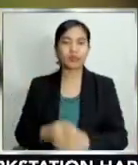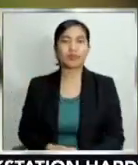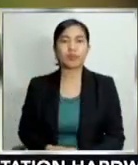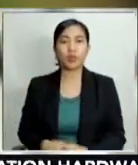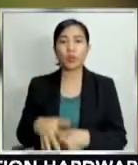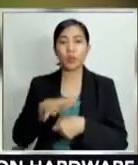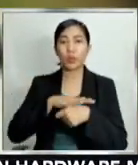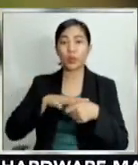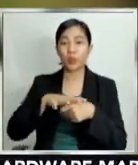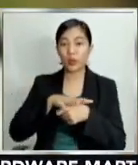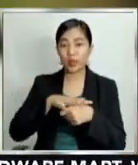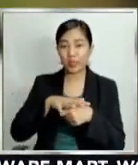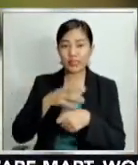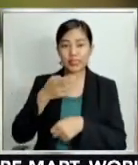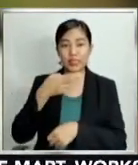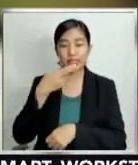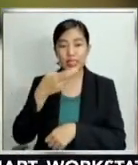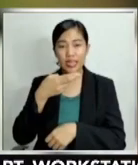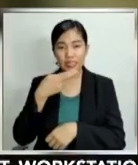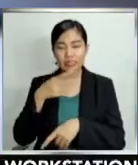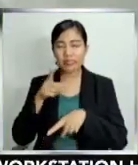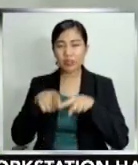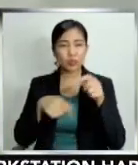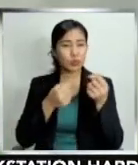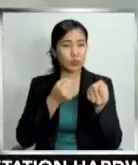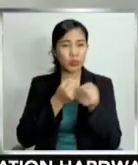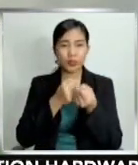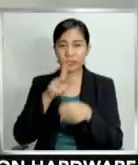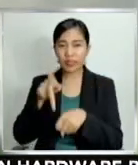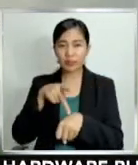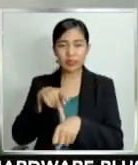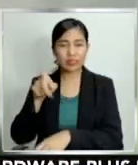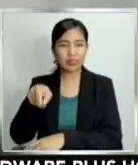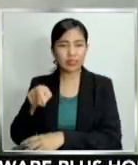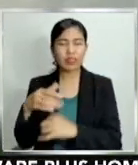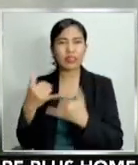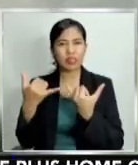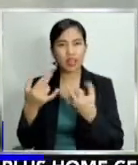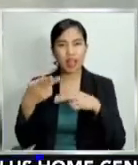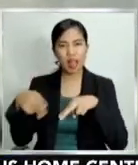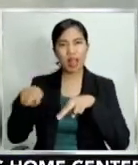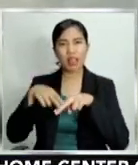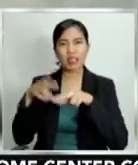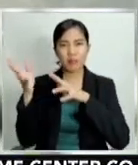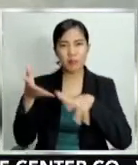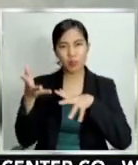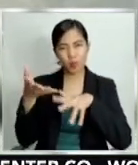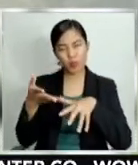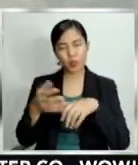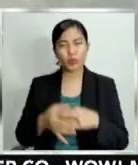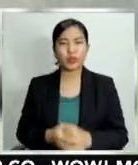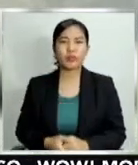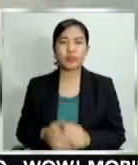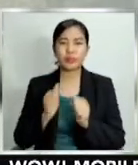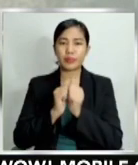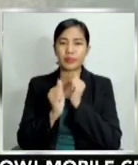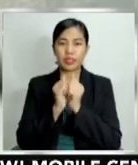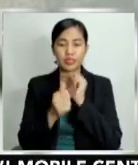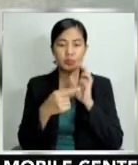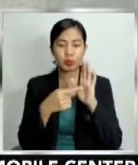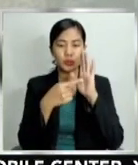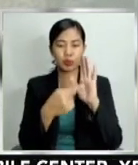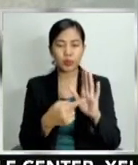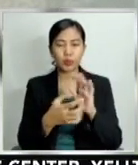ng bansa, kaya tumataas ang importasyon. It only goes to show that our